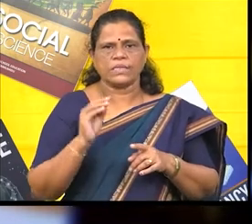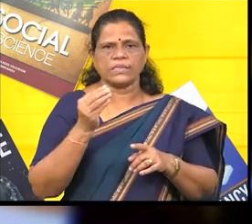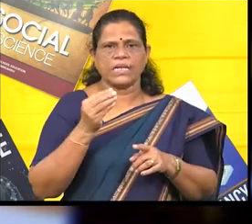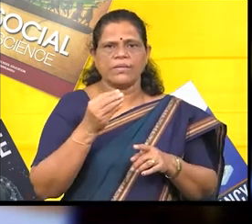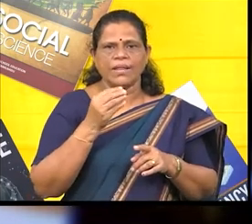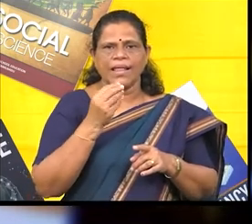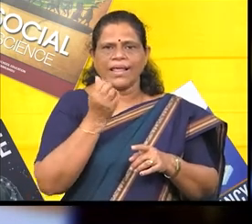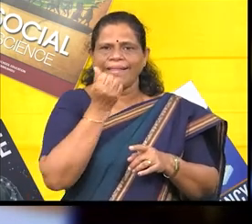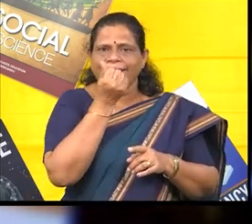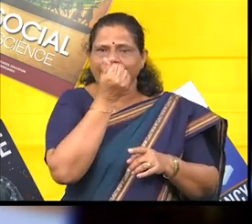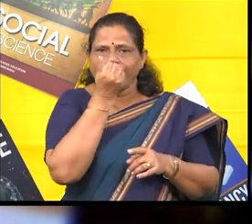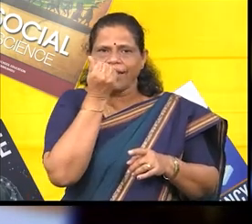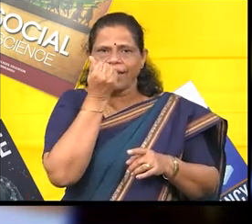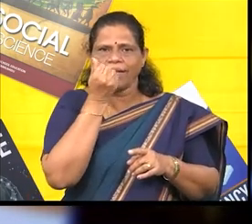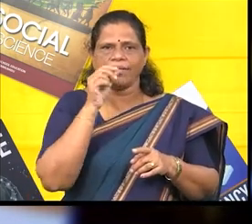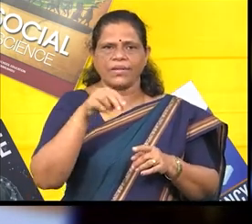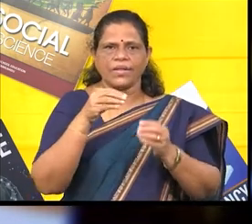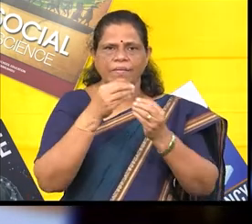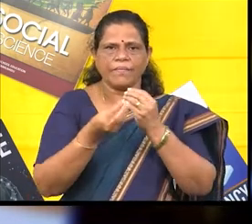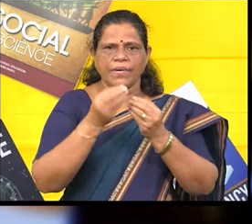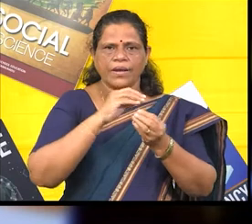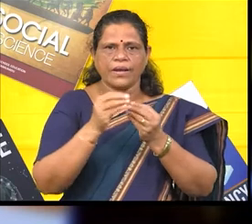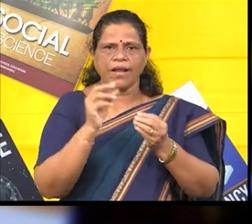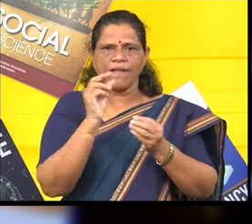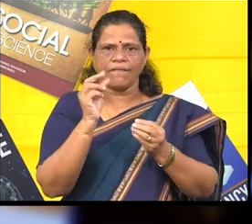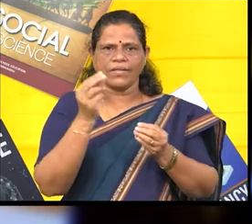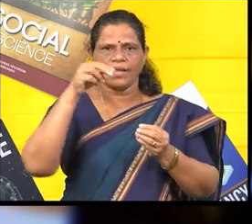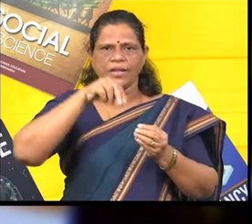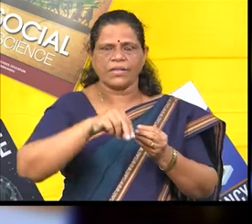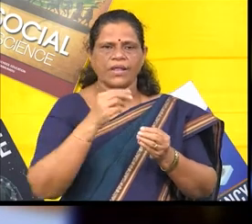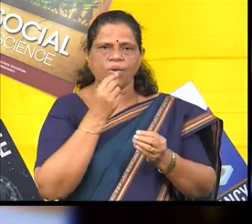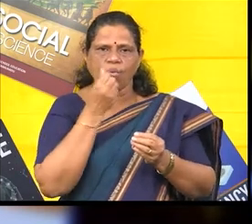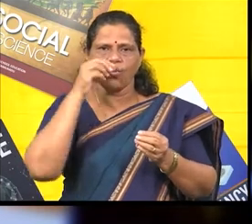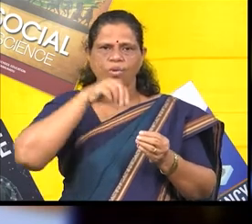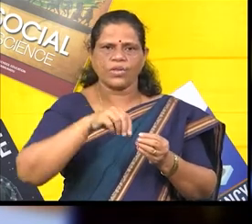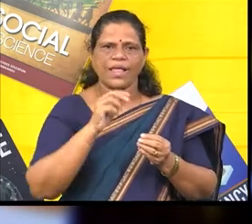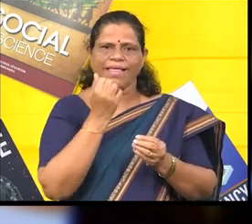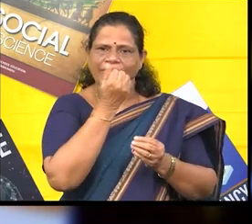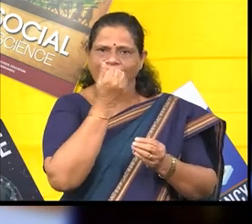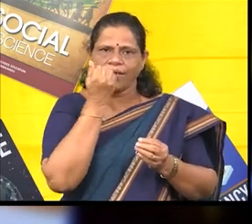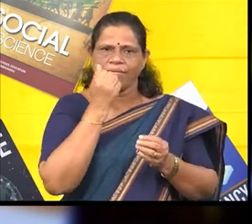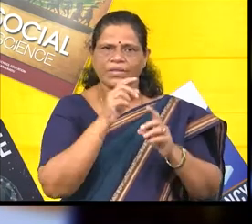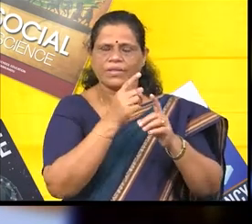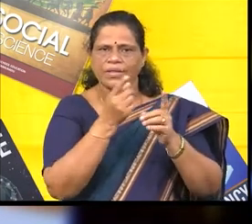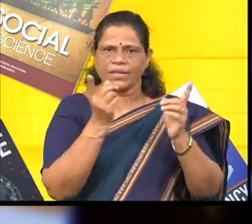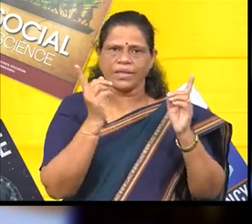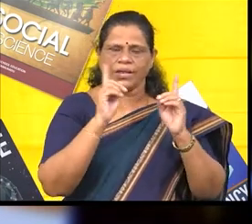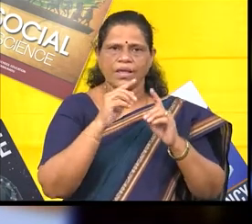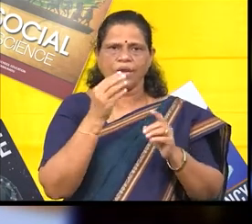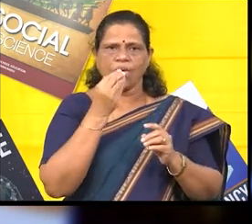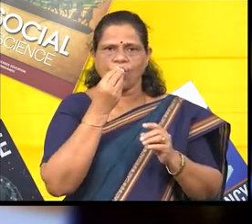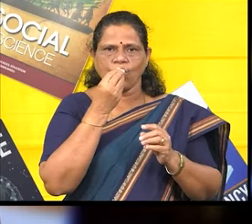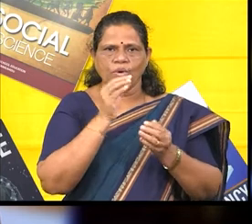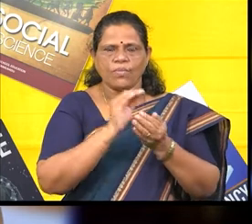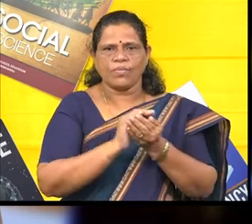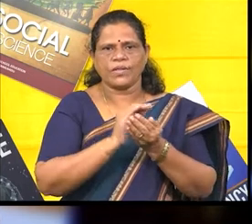நம்ம என்ன பண்ணுறோம், தேனில் ஊற வச்சிடறோம். சில பழங்களை, சில விதைகளை என்ன பண்ணுறோம், தேனில் ஊற வச்சிடறோம். தேனும் ஒரு இயற்கையான உணவு